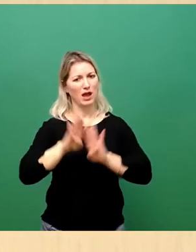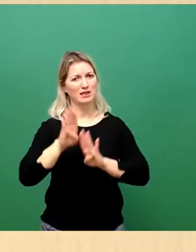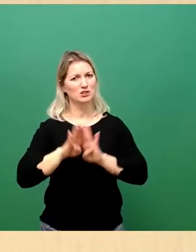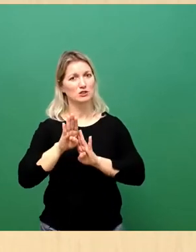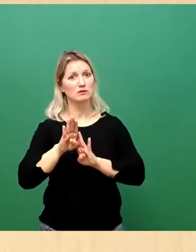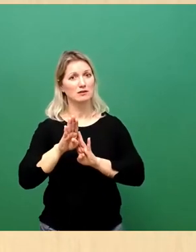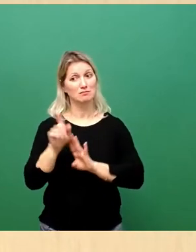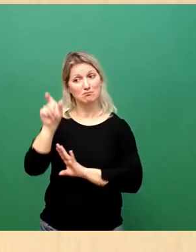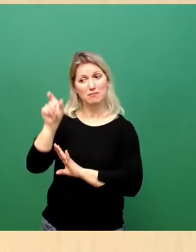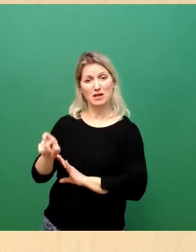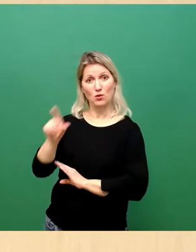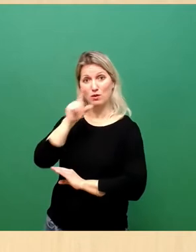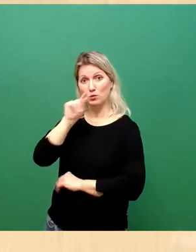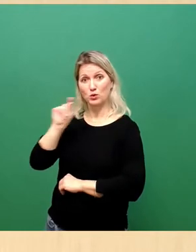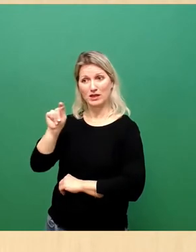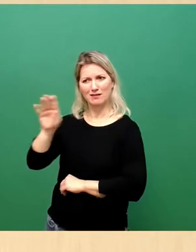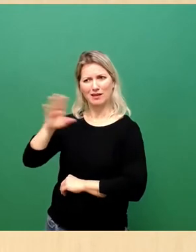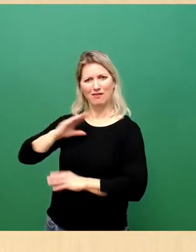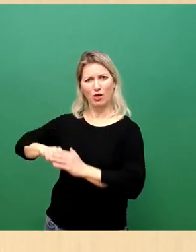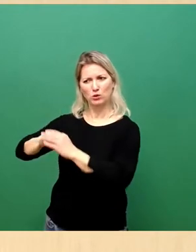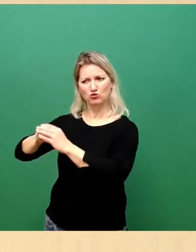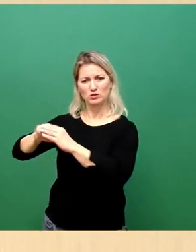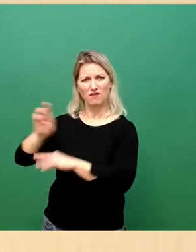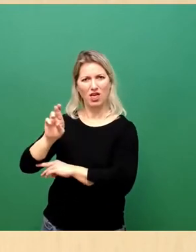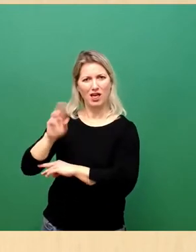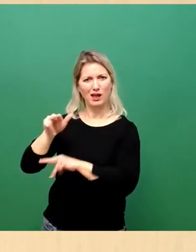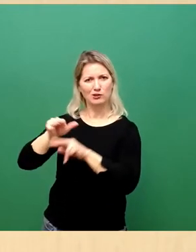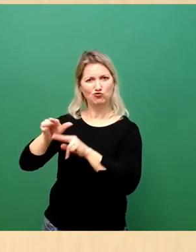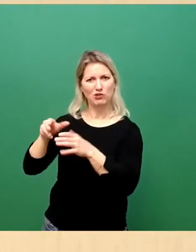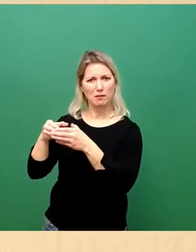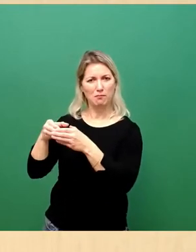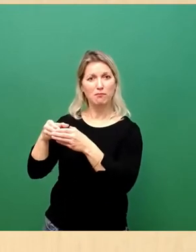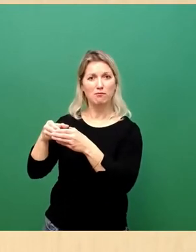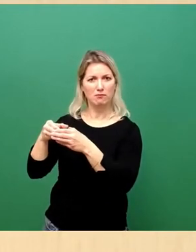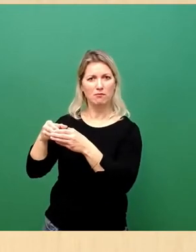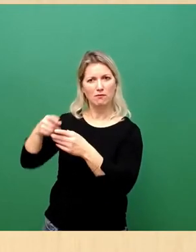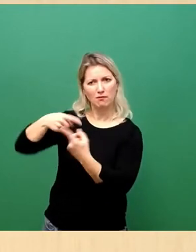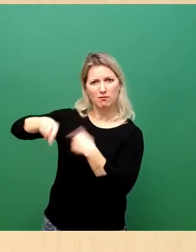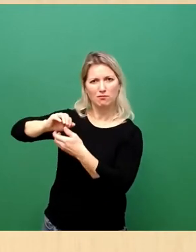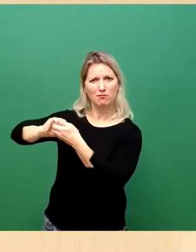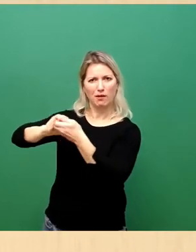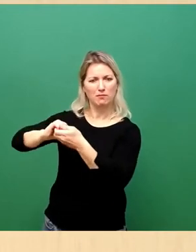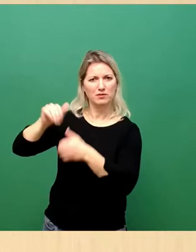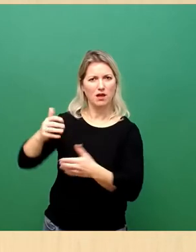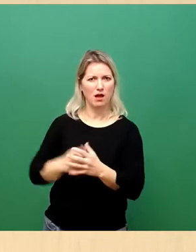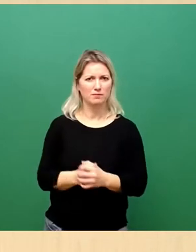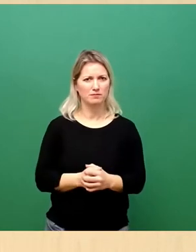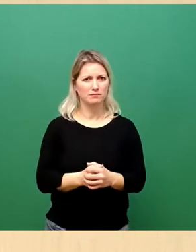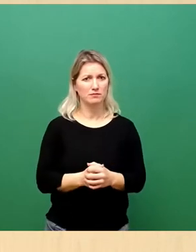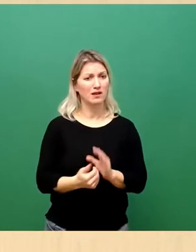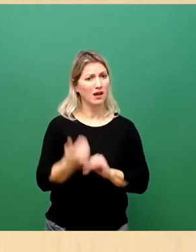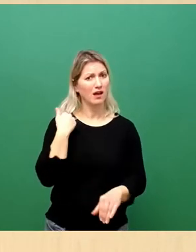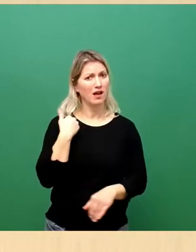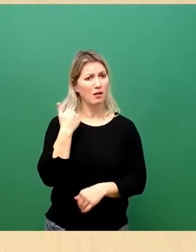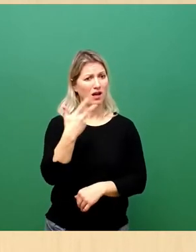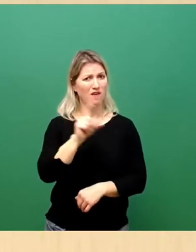bezüglich seiner Unterstützer, bezüglich seines Regimes sehr große Einheit herrscht, was bis vor wenigen Wochen noch nicht der Fall war.